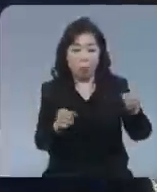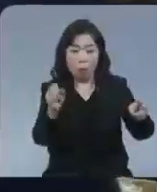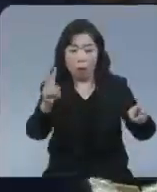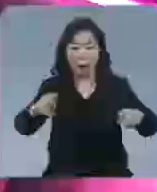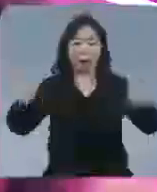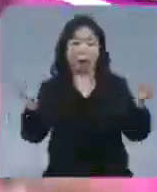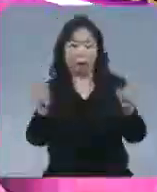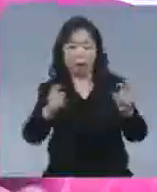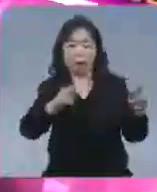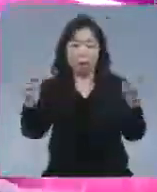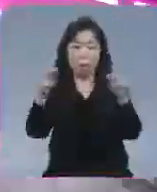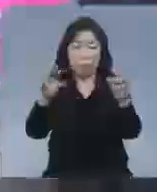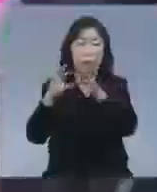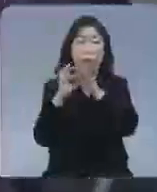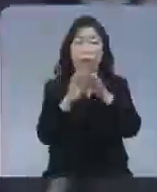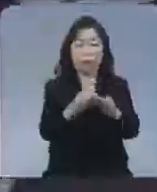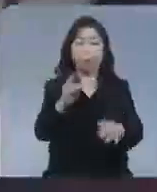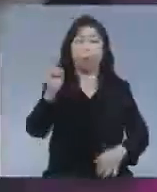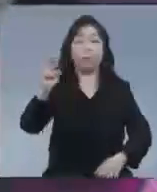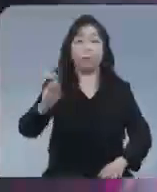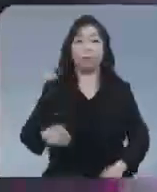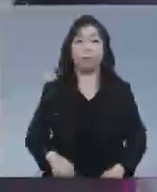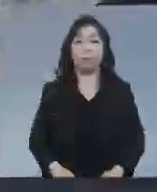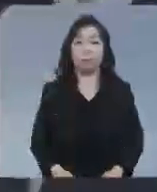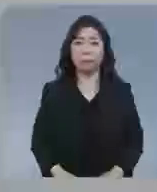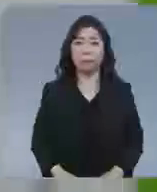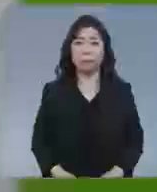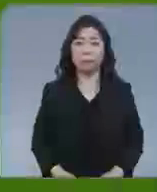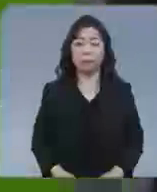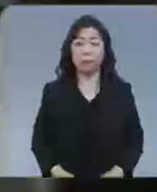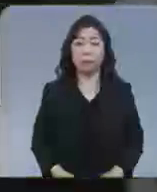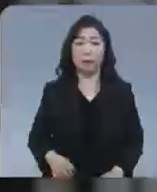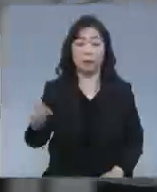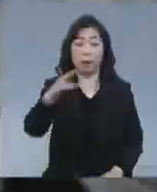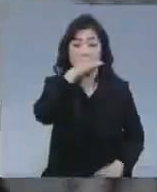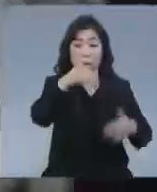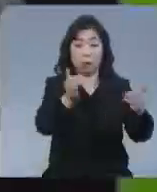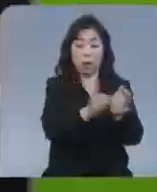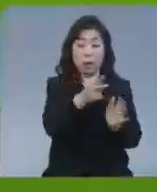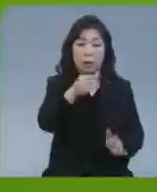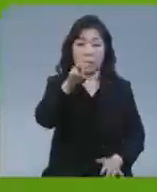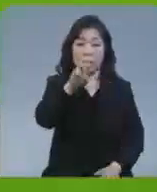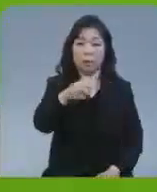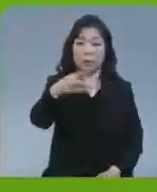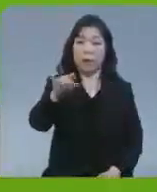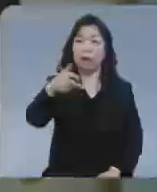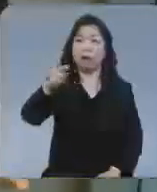人的单一化问题等尚未确定，预计也将成为大选的变数之一。